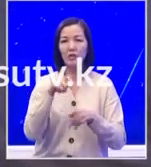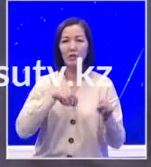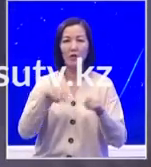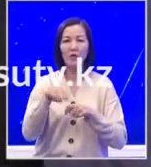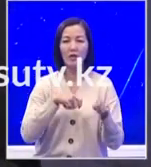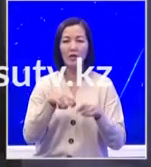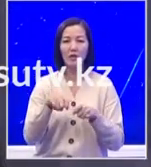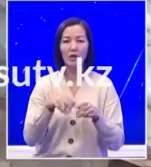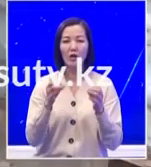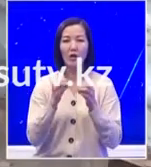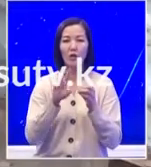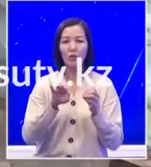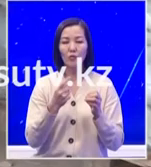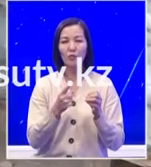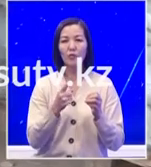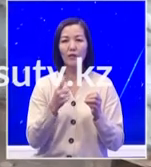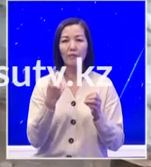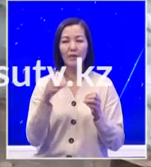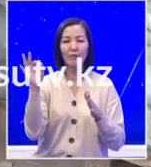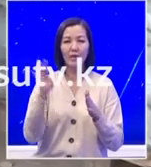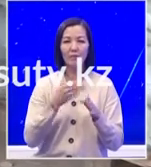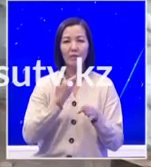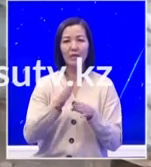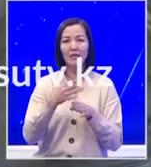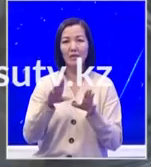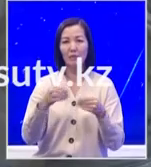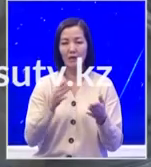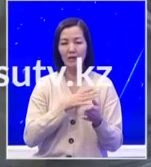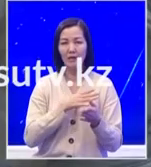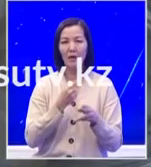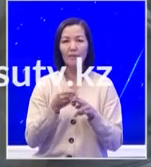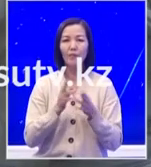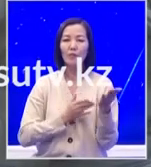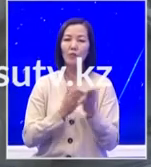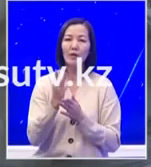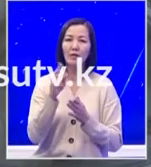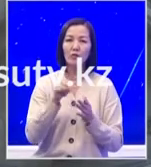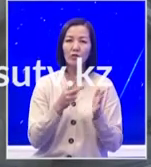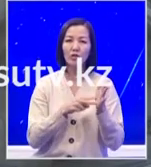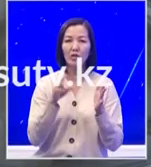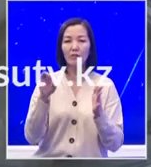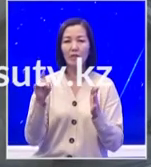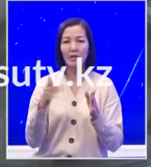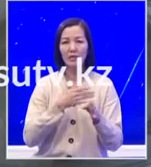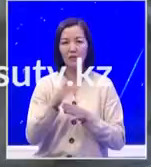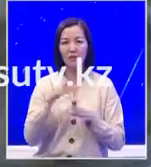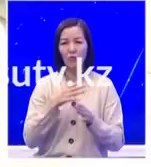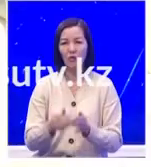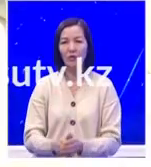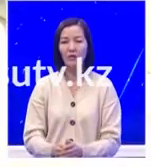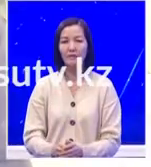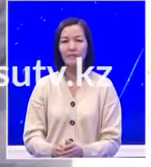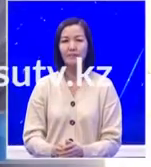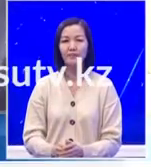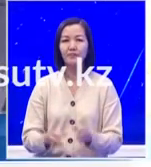өндірушілерге 0,1% жеңілдікпен несие беріліп келеді. Бұл бағытқа жалпы 3,7 миллиард теңге бөлінген.